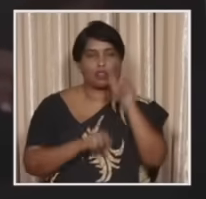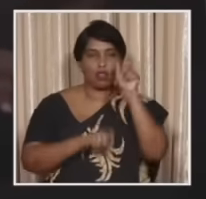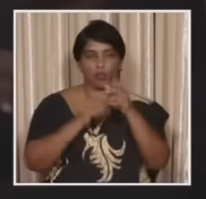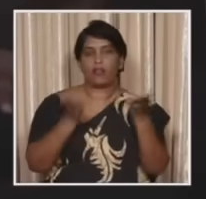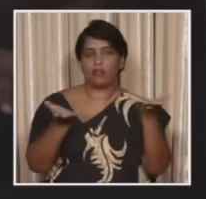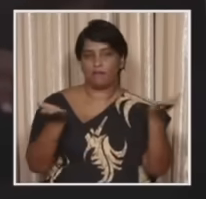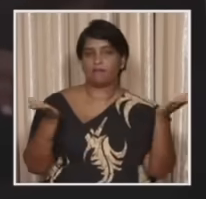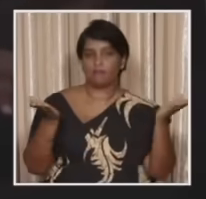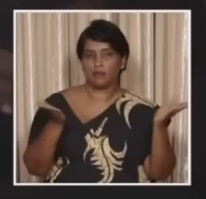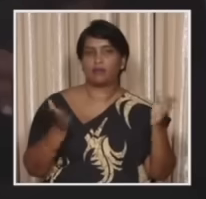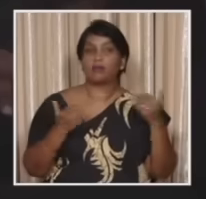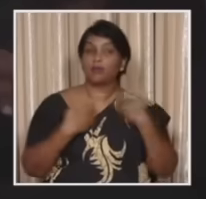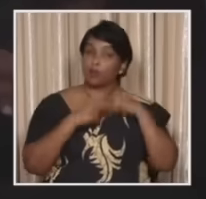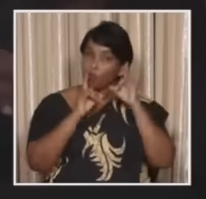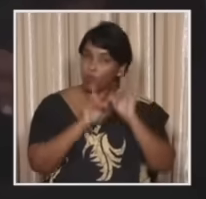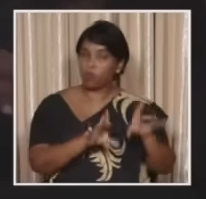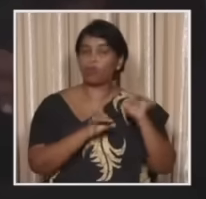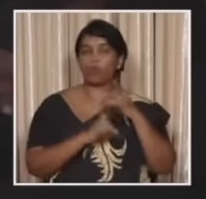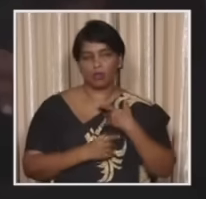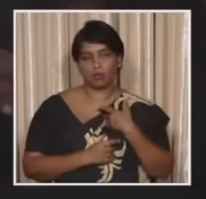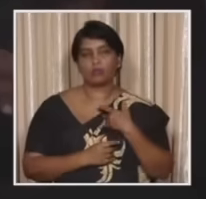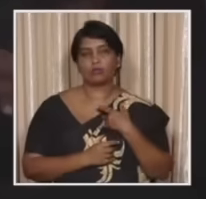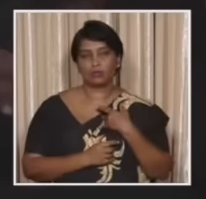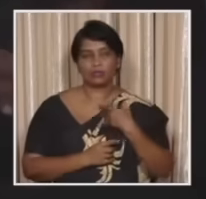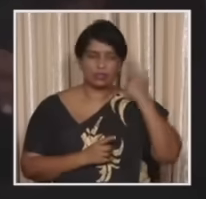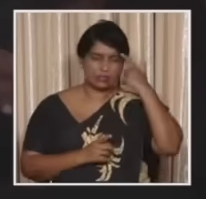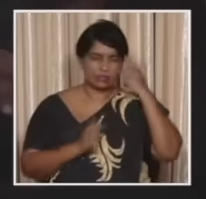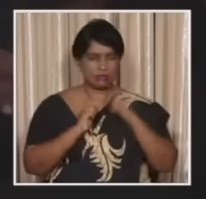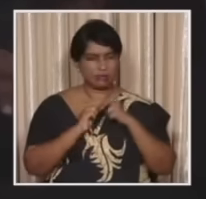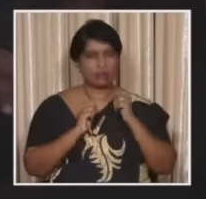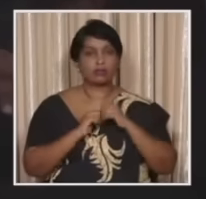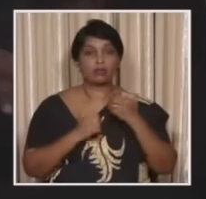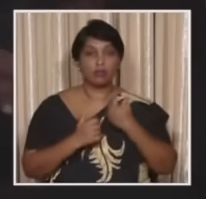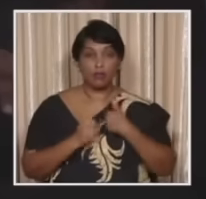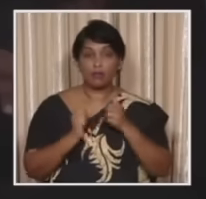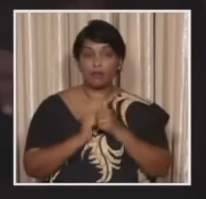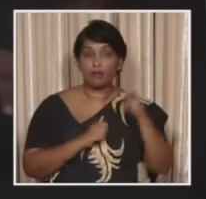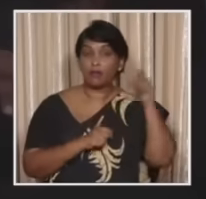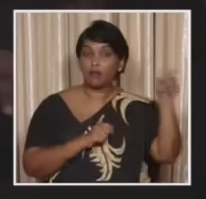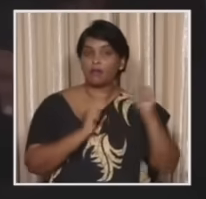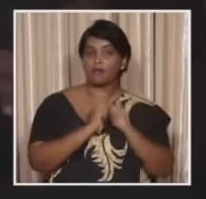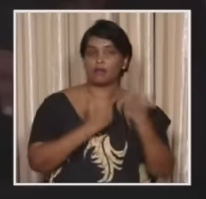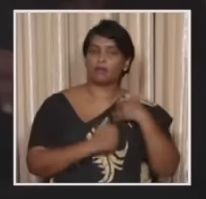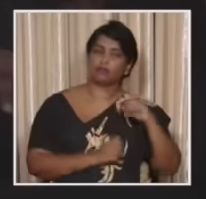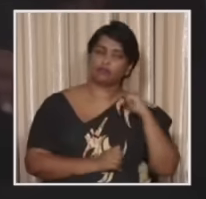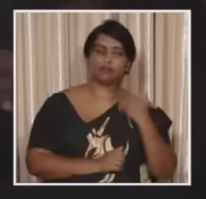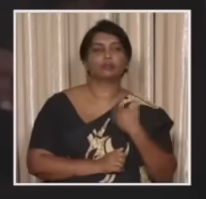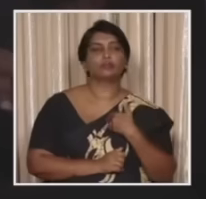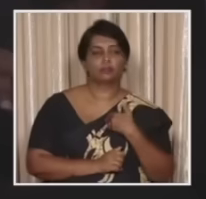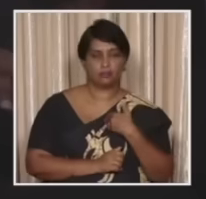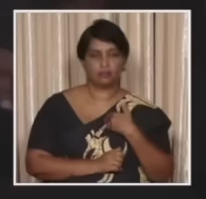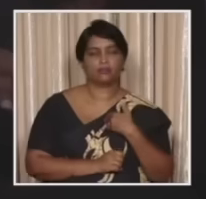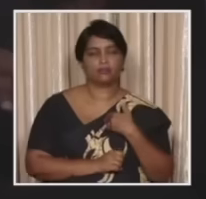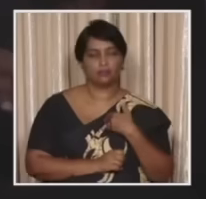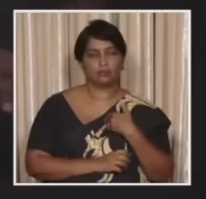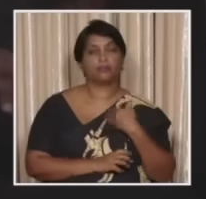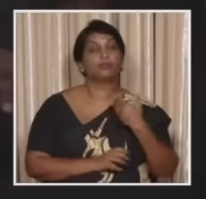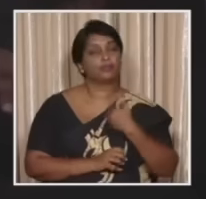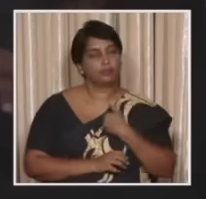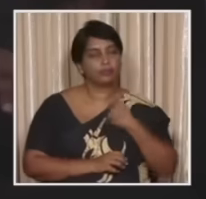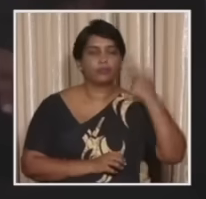උදවිය. හැබැයි එයාලත් මං වගේ ඇති, මං වගේ මානසිකත්වයෙන් ඇති. හැබැයි මං කරන දේ උන්ට කරන්න බැරුව ඇති. හැබැයි ගරු කතානායකතුමනි